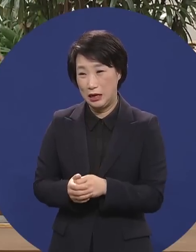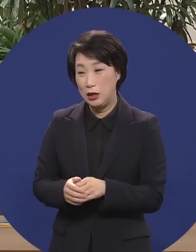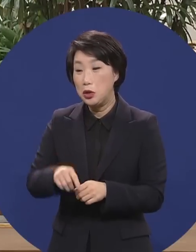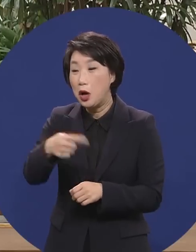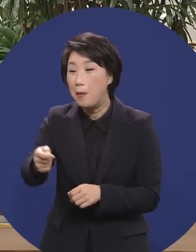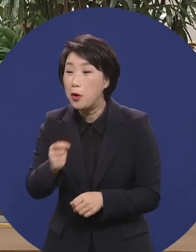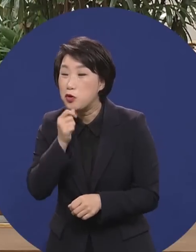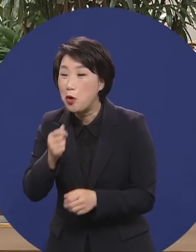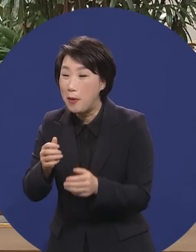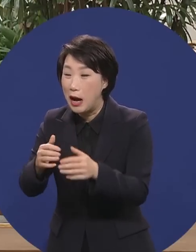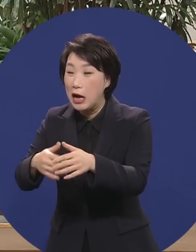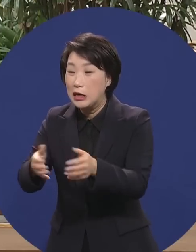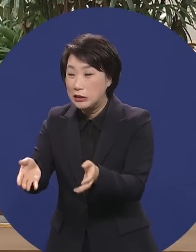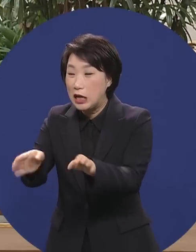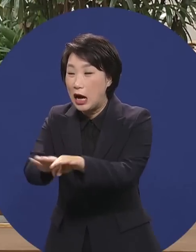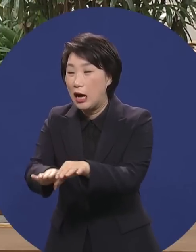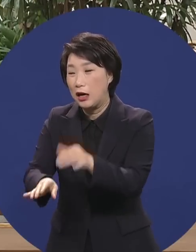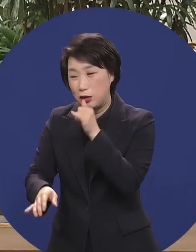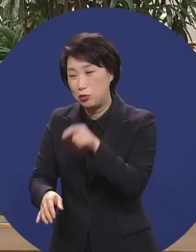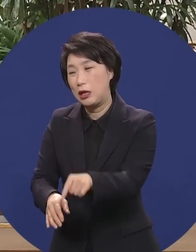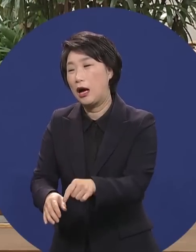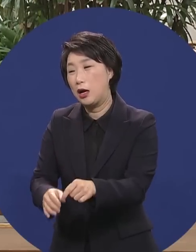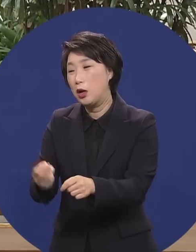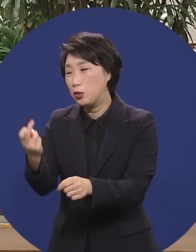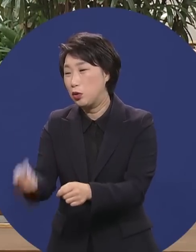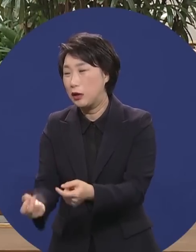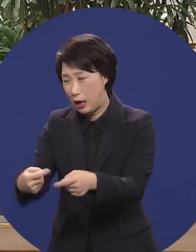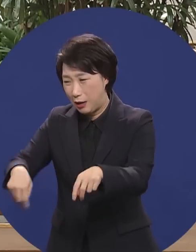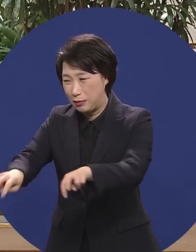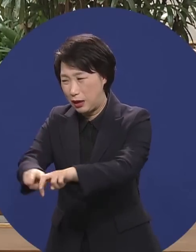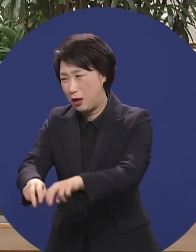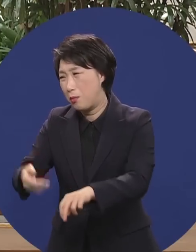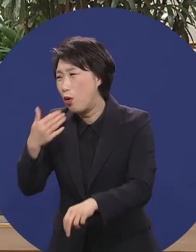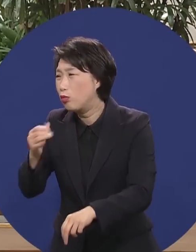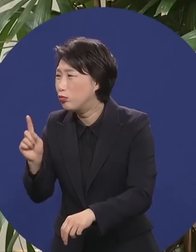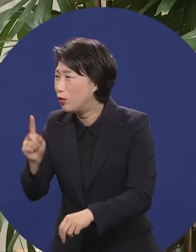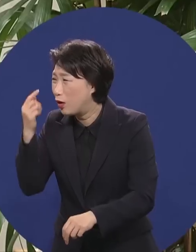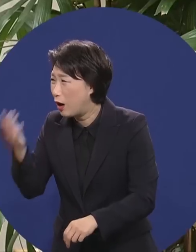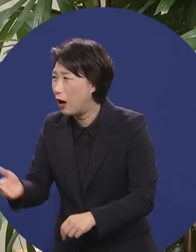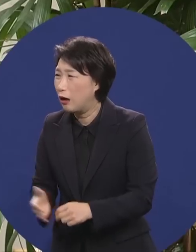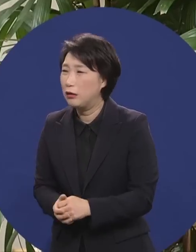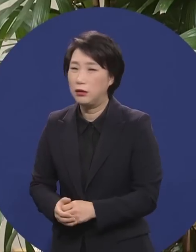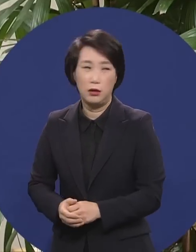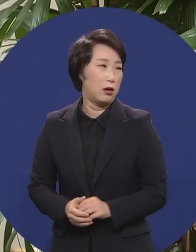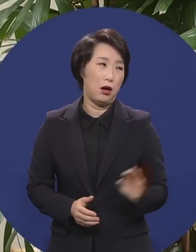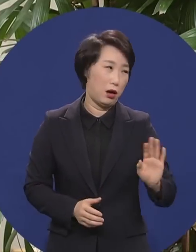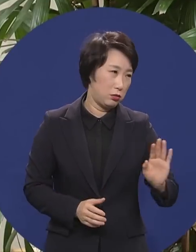요만한 조그마한 상 하나 놓고 거기서 동생들하고 같이 먹어야 한대요. 아니야,